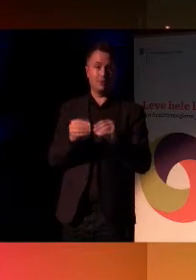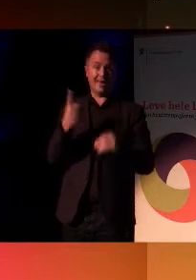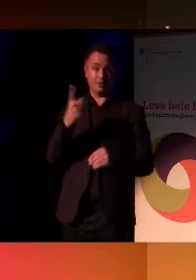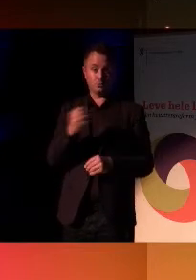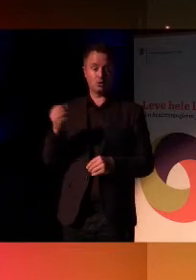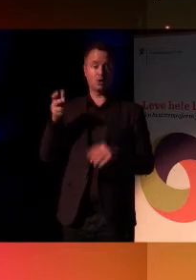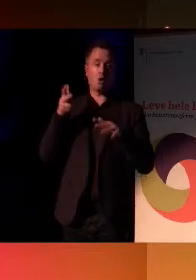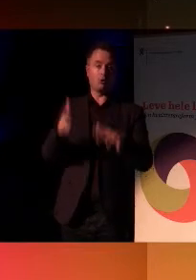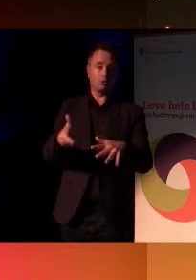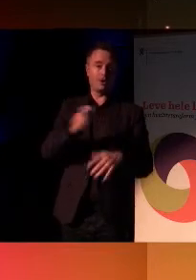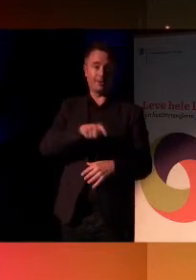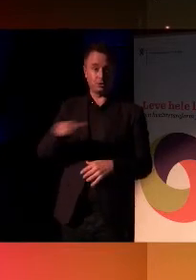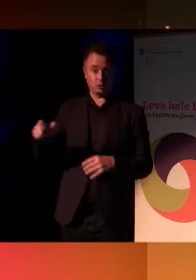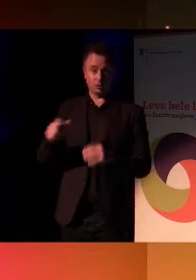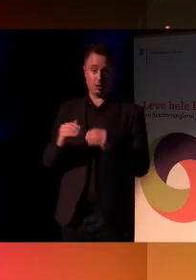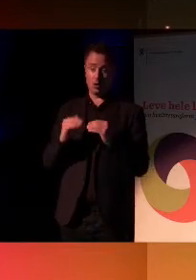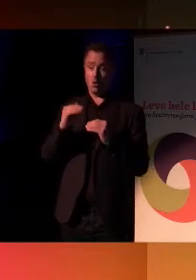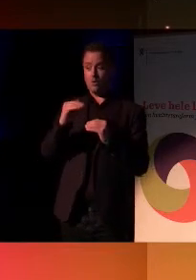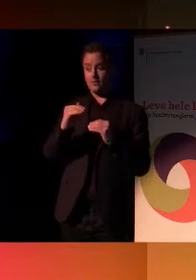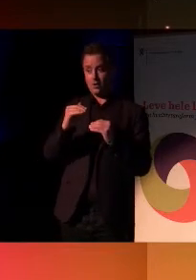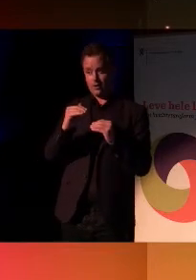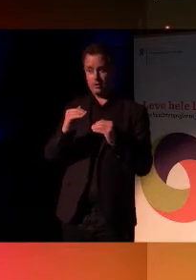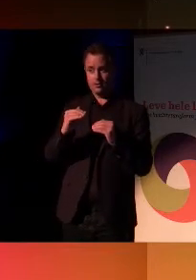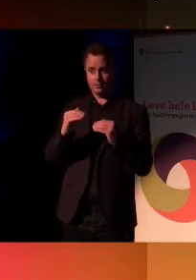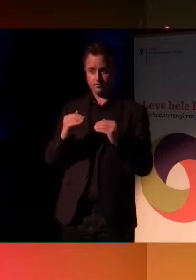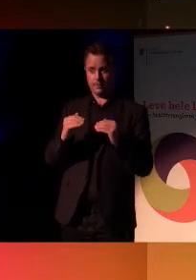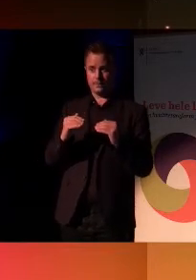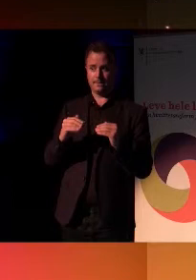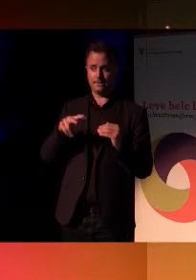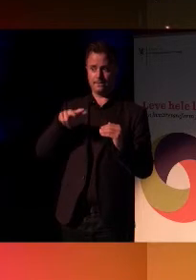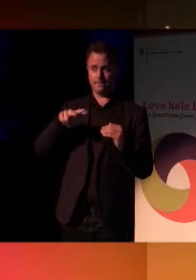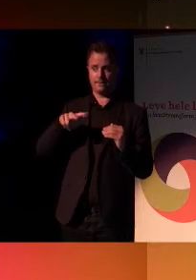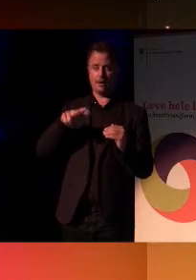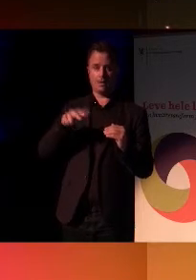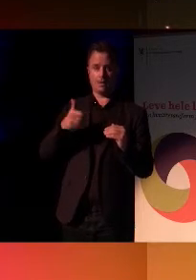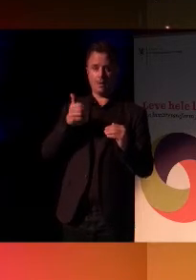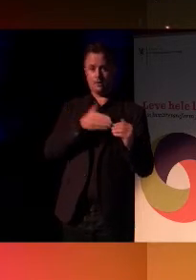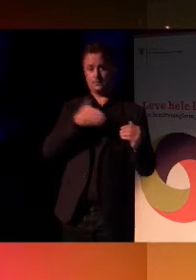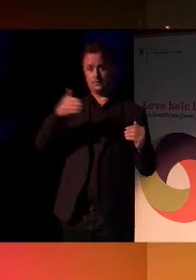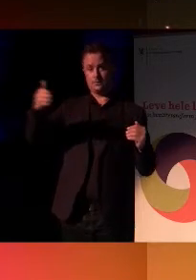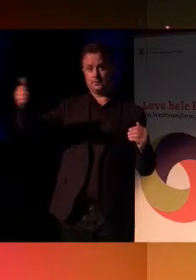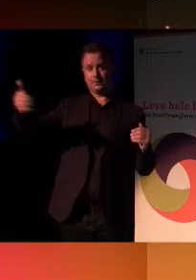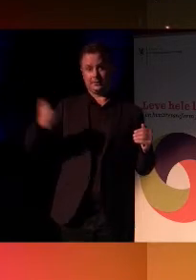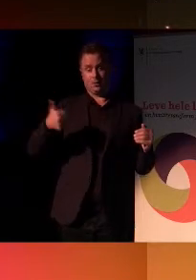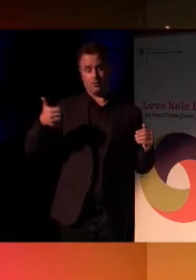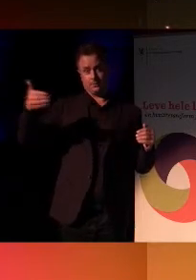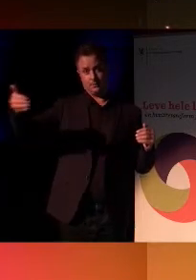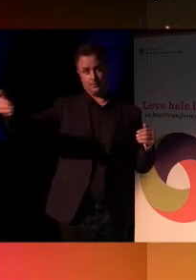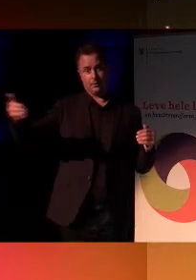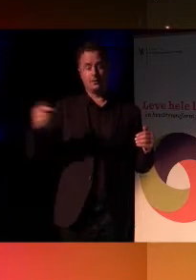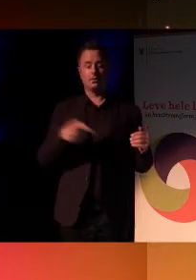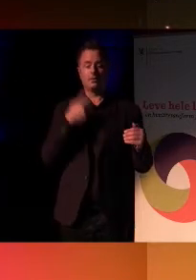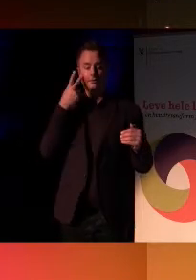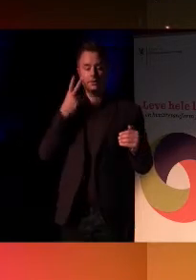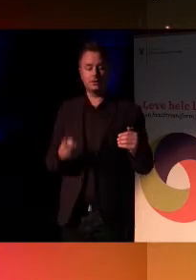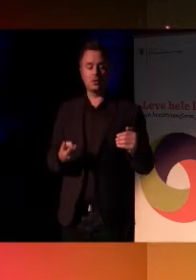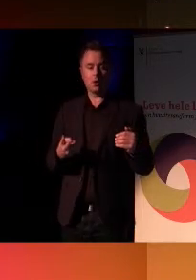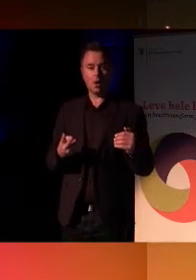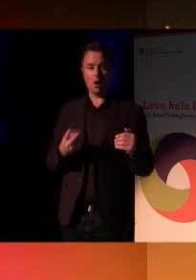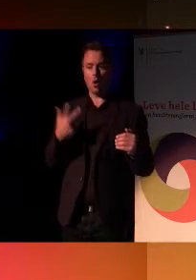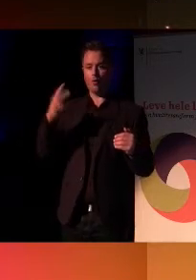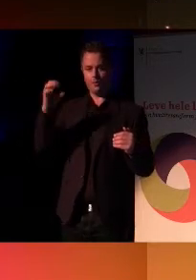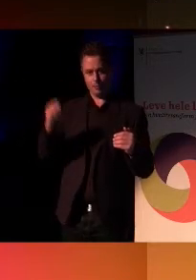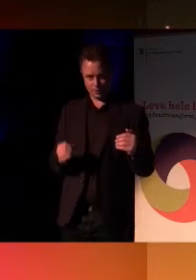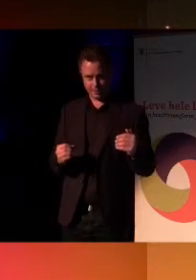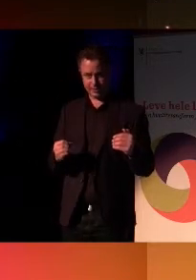60 år. Og denne kom i 2015, der fant den at faktisk mer enn 8% utviklet